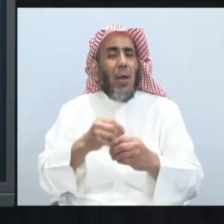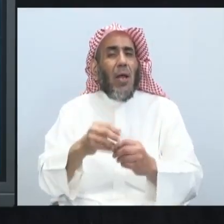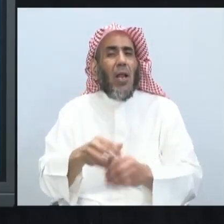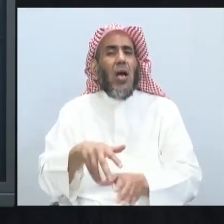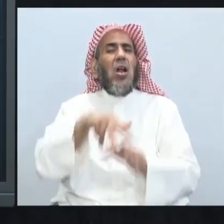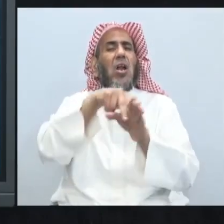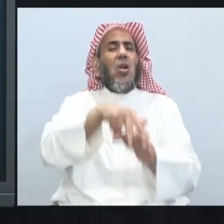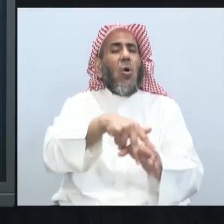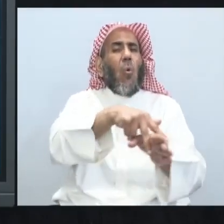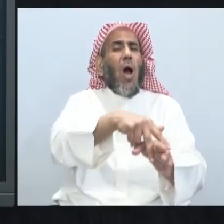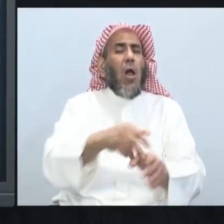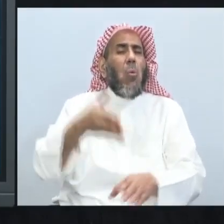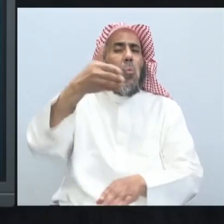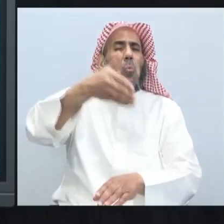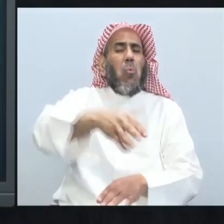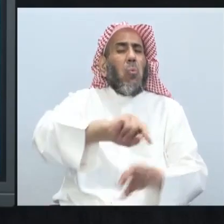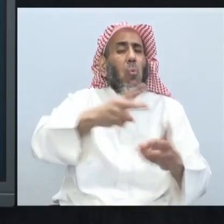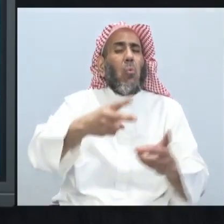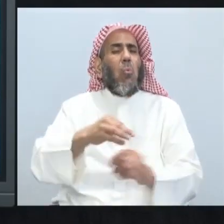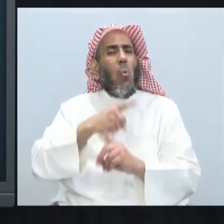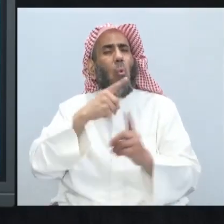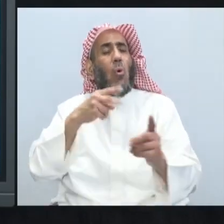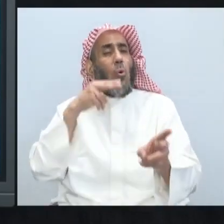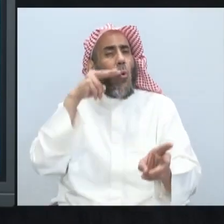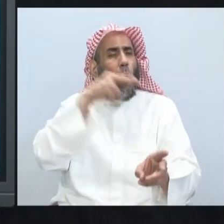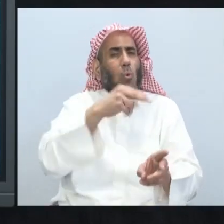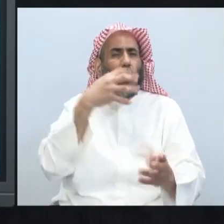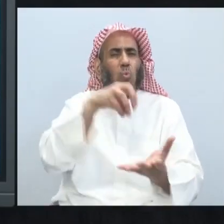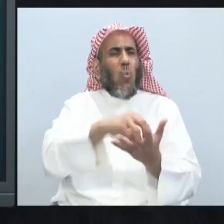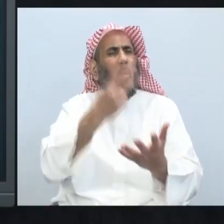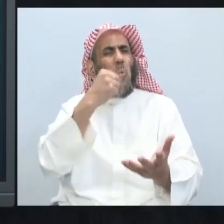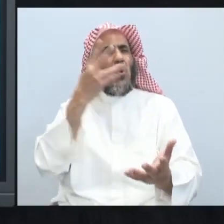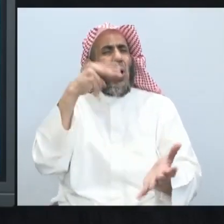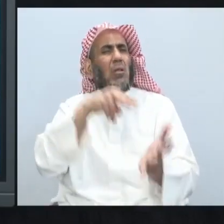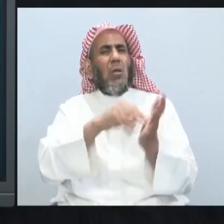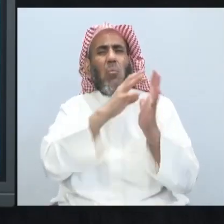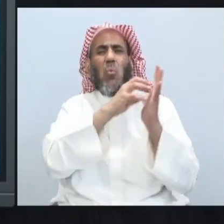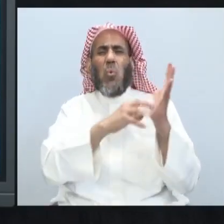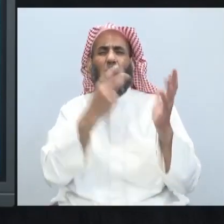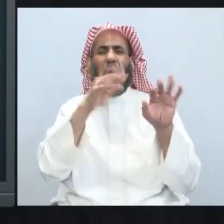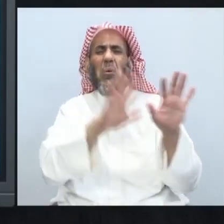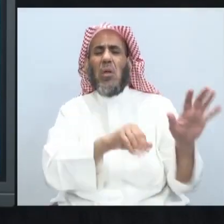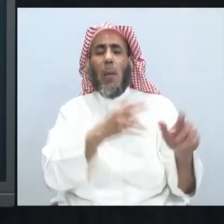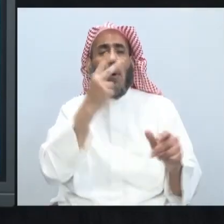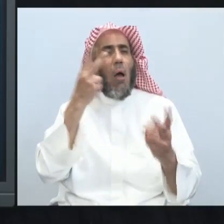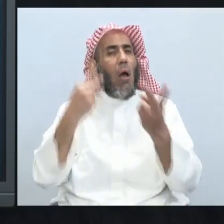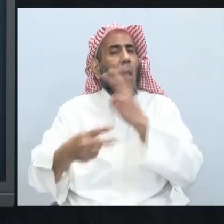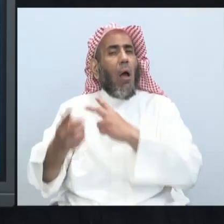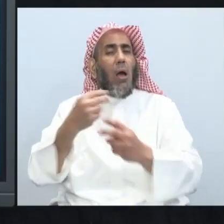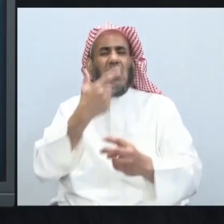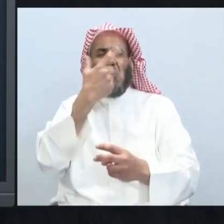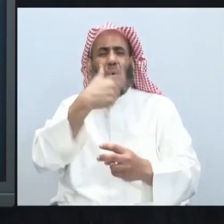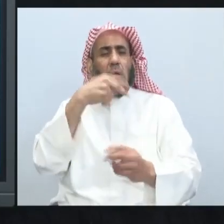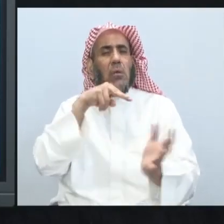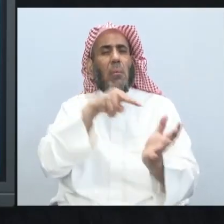الرواحي التي كان يرحون عليها من الابل وشراق يطل الدموع وابله وكان انه بدا البكاء كما كان الشعراء الجاهلين يبكون